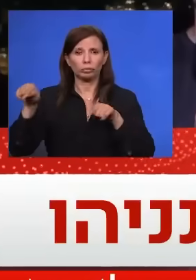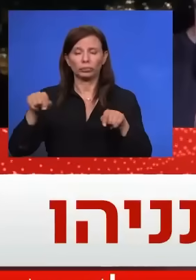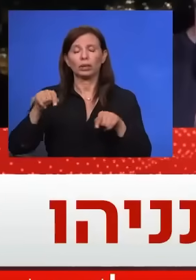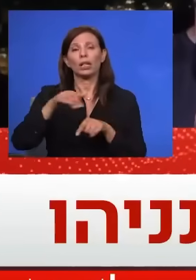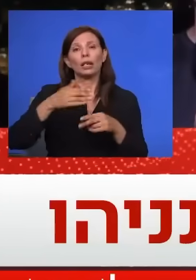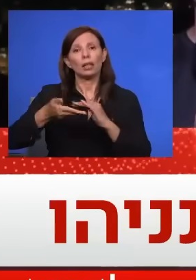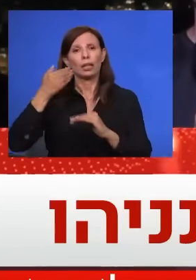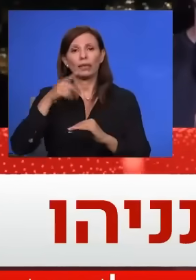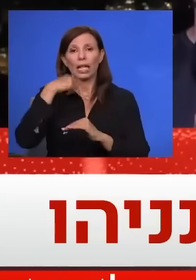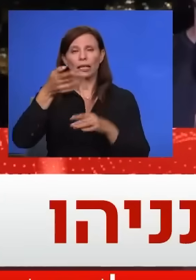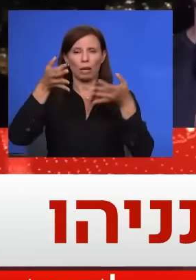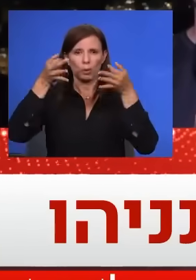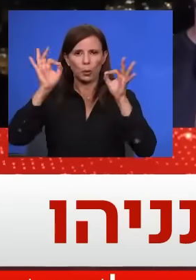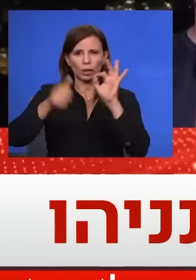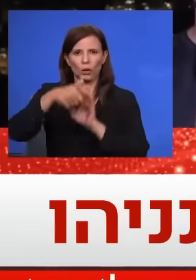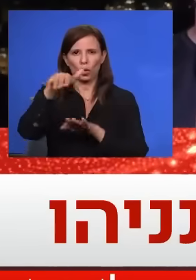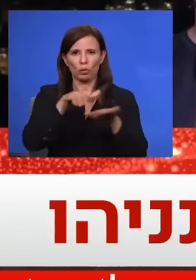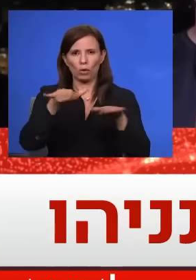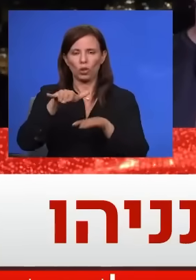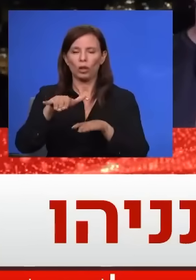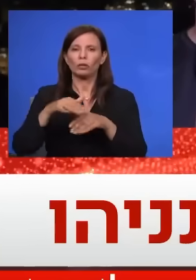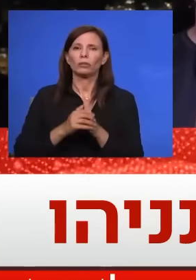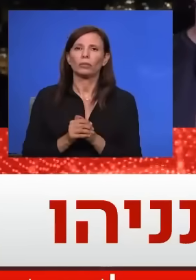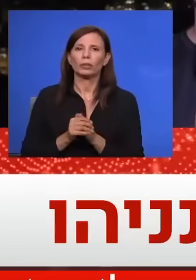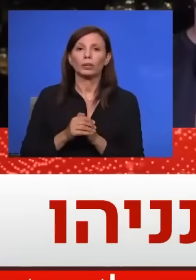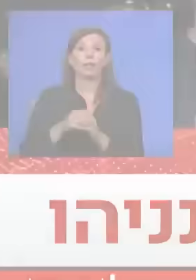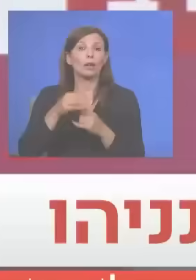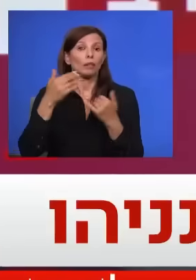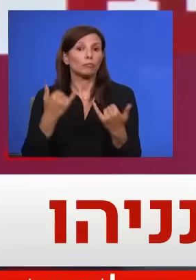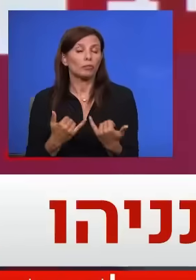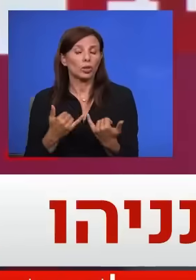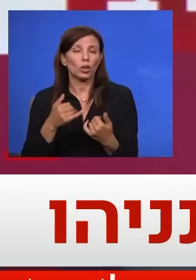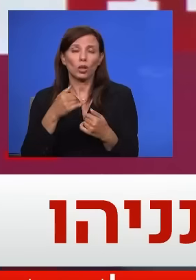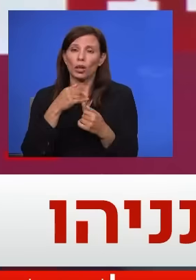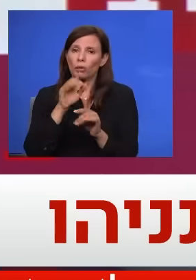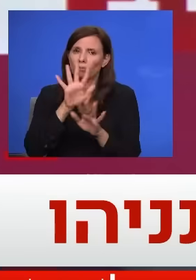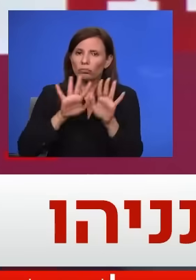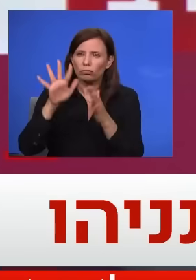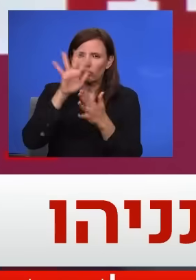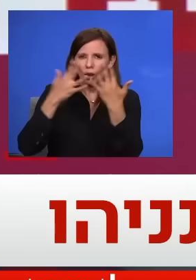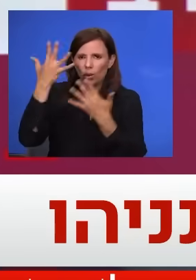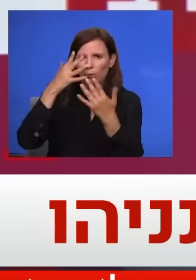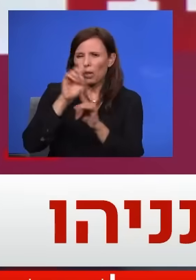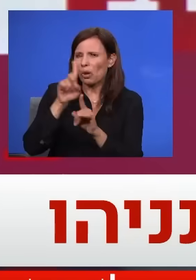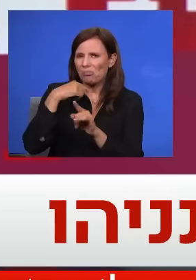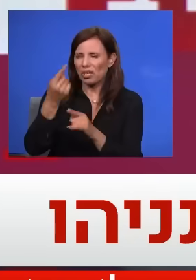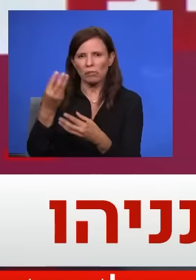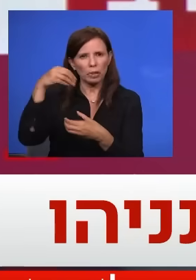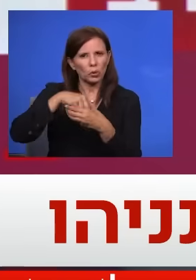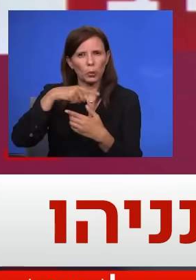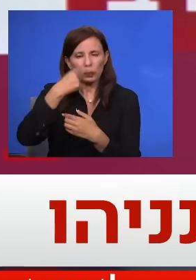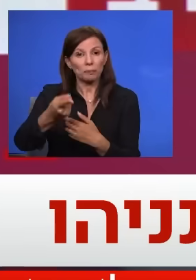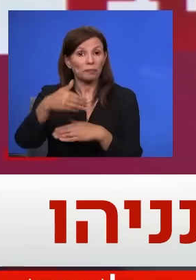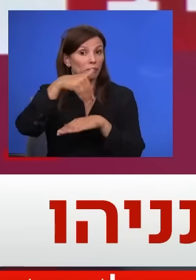של ראש הממשלה. בסביבתו שומרים כרגע על עמימות בנוגע לתוכן ההצהרה הזאת. האם מדובר בעדכון על פעולה התקפית